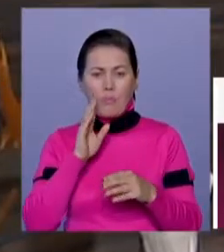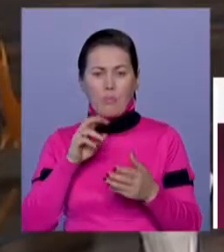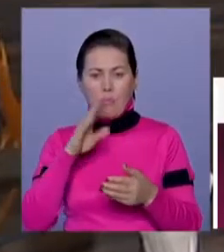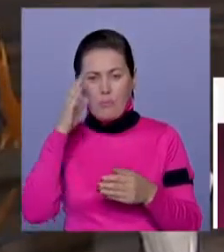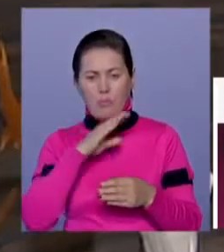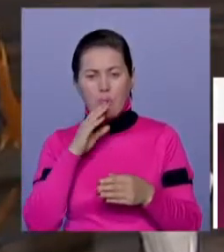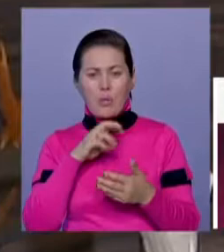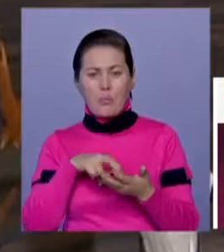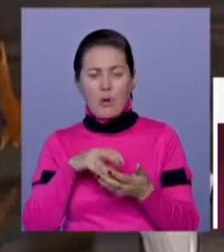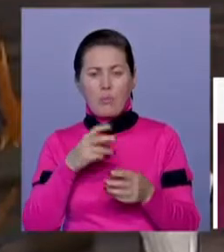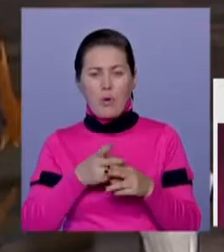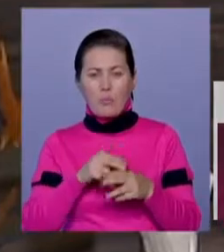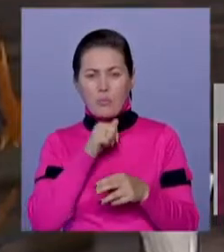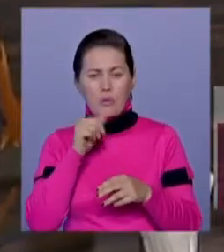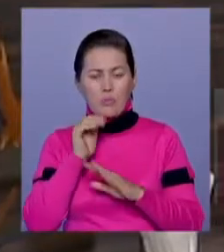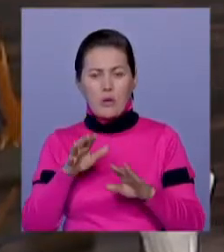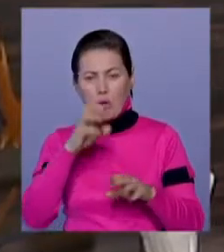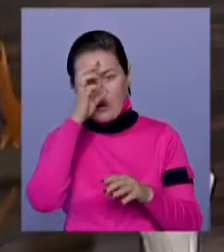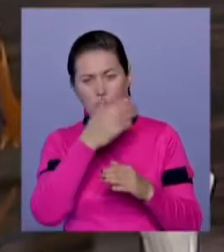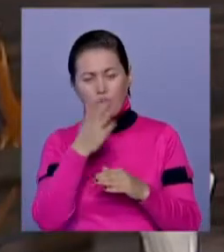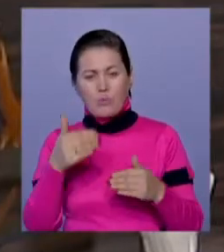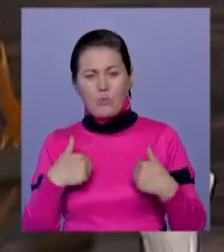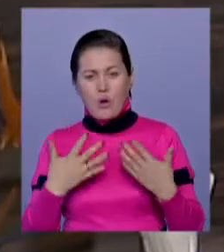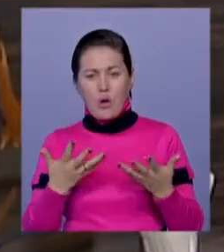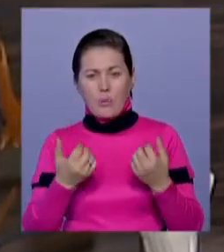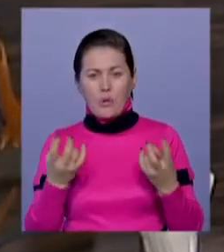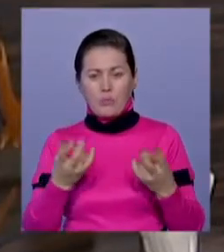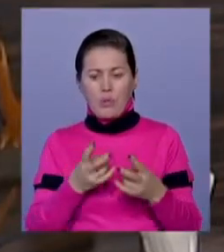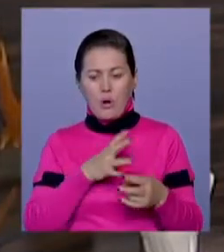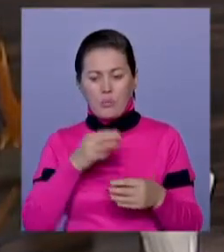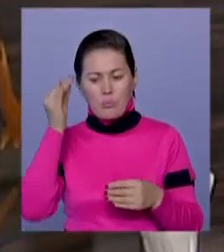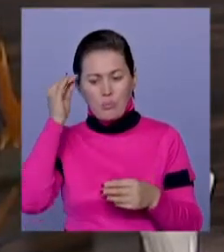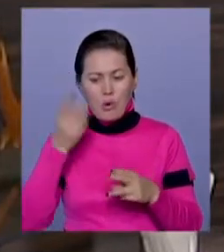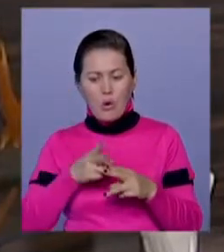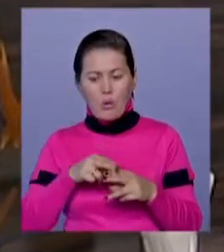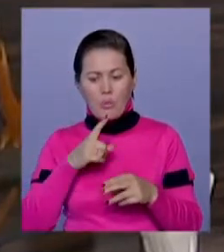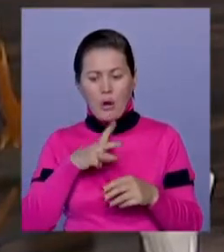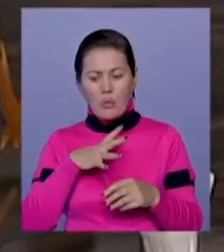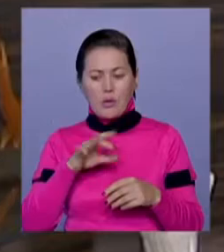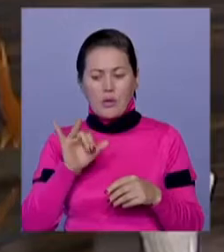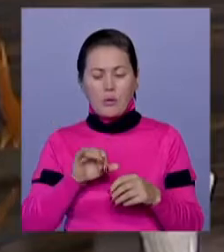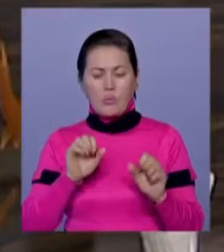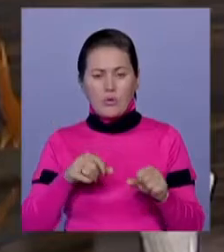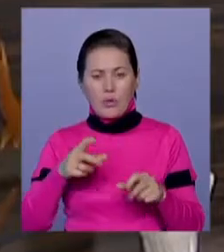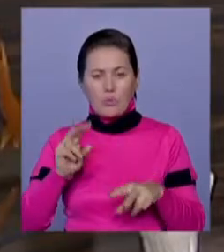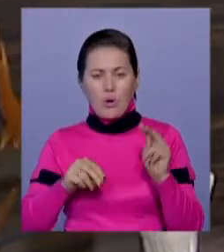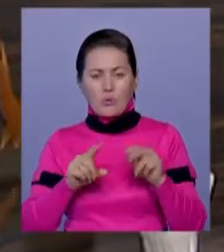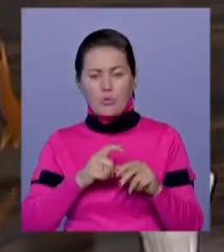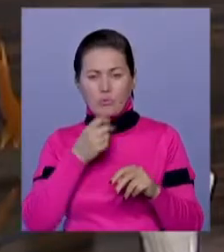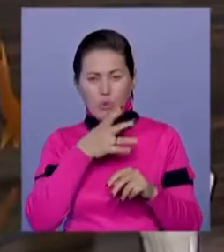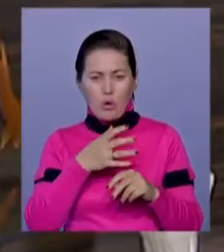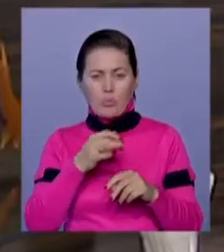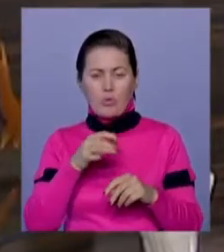қорқатыны жасырын емес. Сол себепті еліміздің мұндай ұсынысты қабылдауын керек деп есептеймін. Бірақ таяқтың екі ұшы бар екенін ескеруіміз қажет.